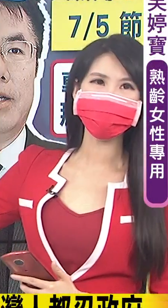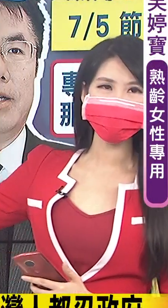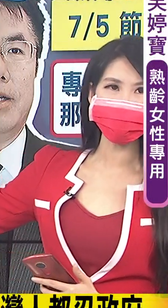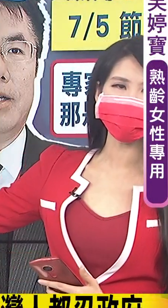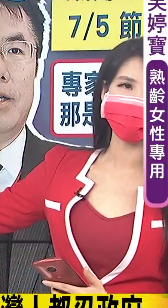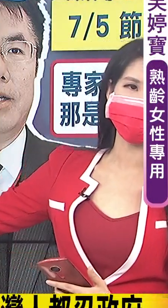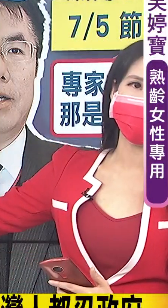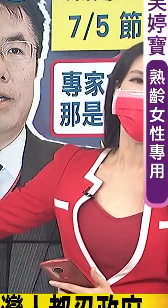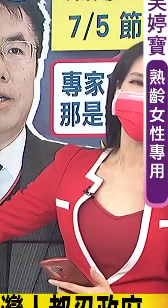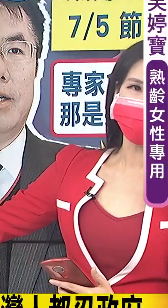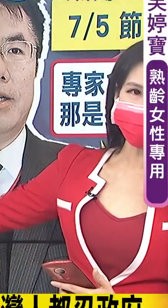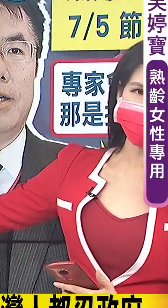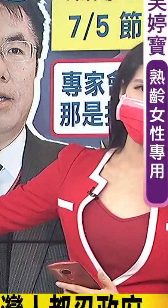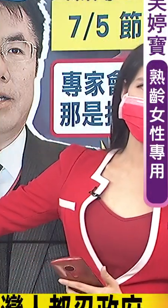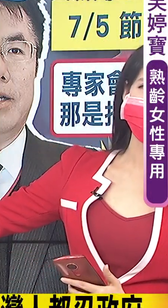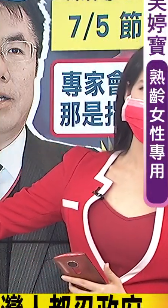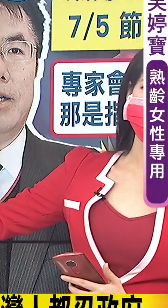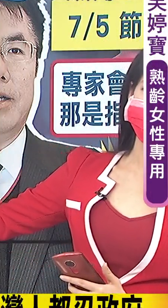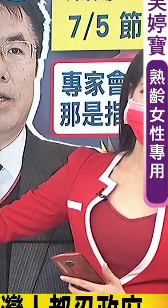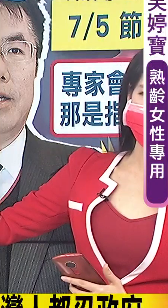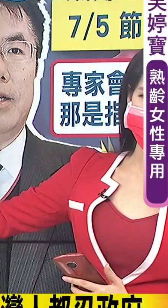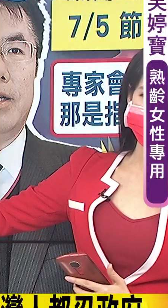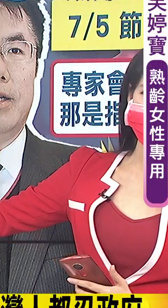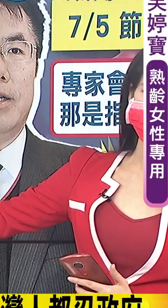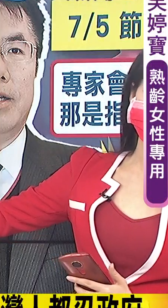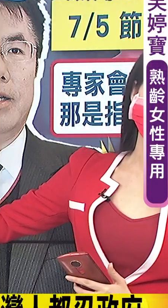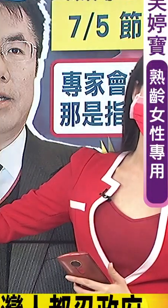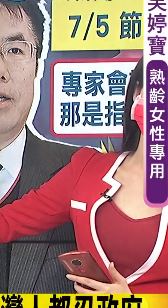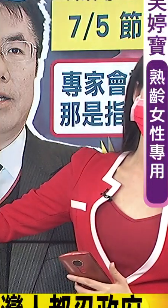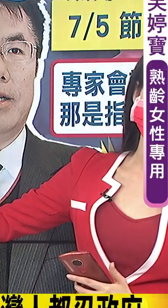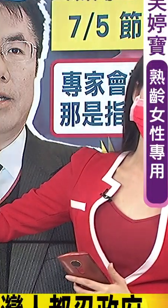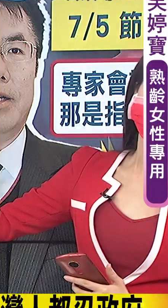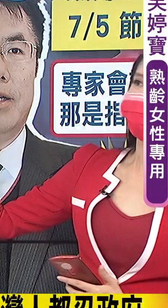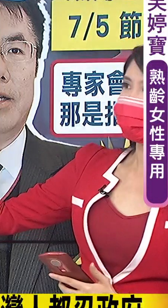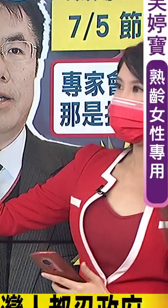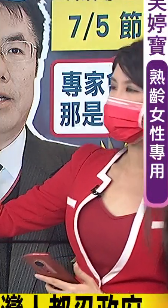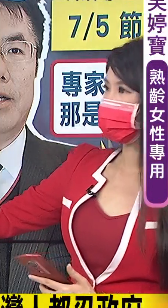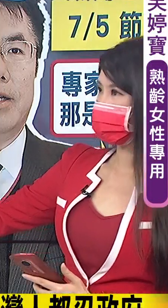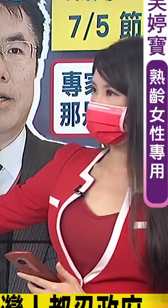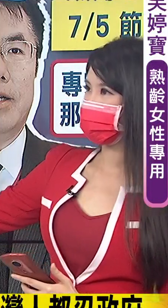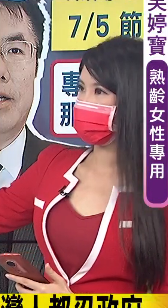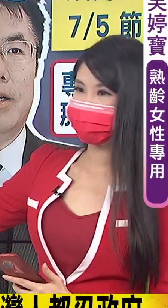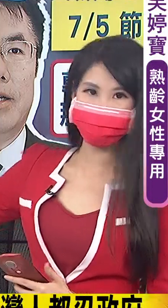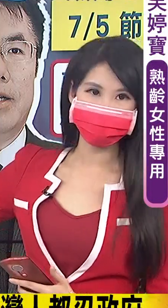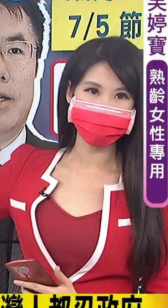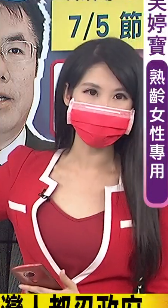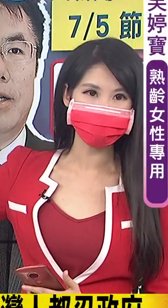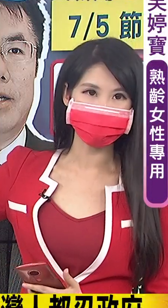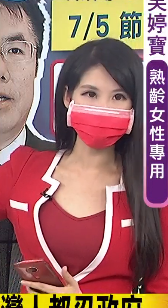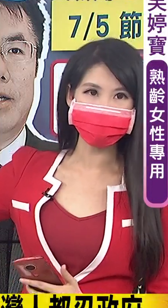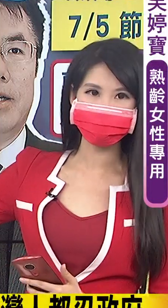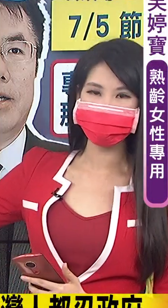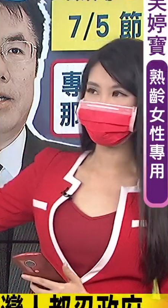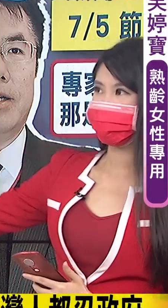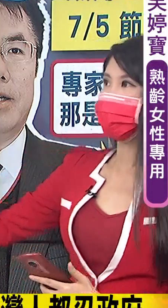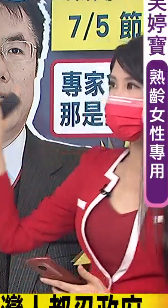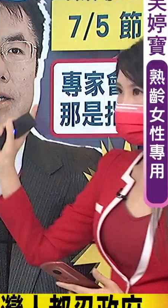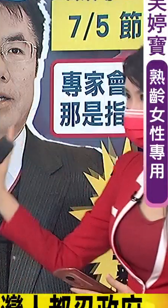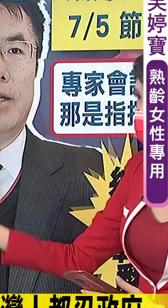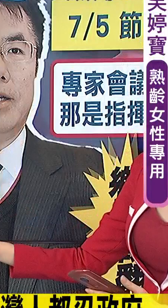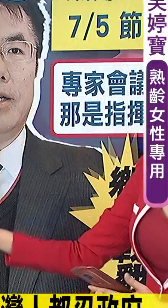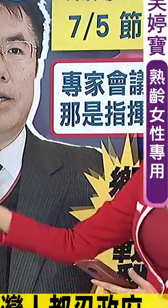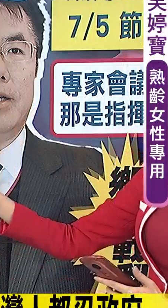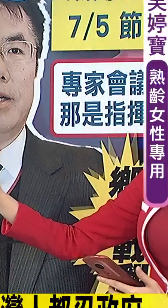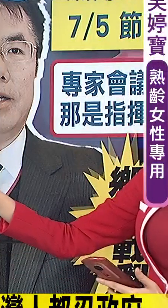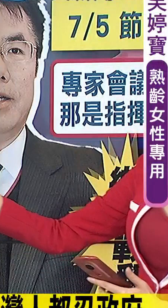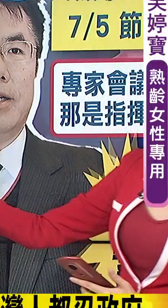呢？是不是特权疫苗？如果你觉得是特权疫苗，刷加一来告诉秀秀。如果你有其他想法，加二留言告诉我，等等来点点名。不过